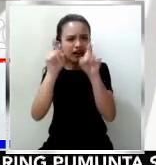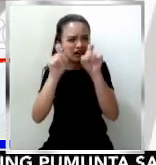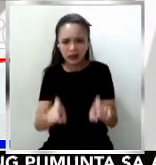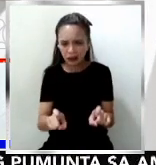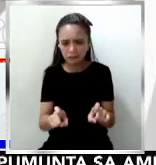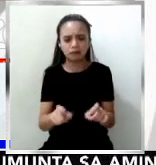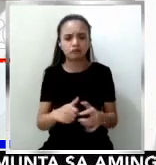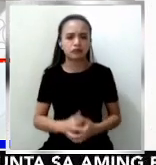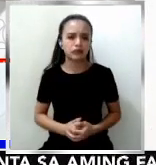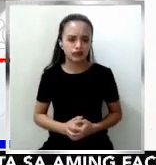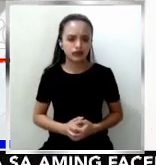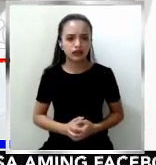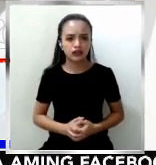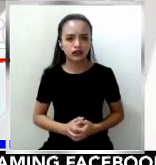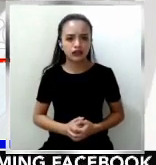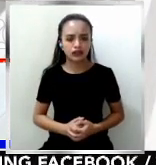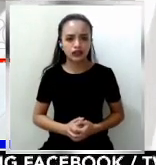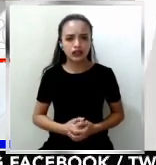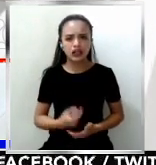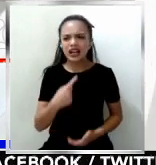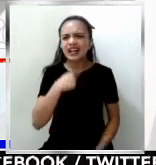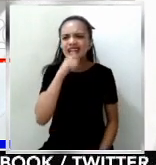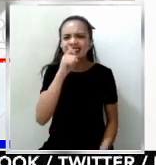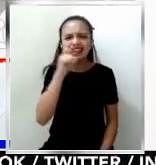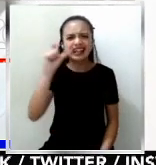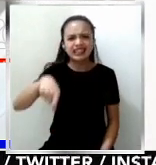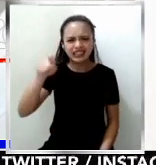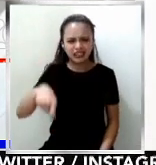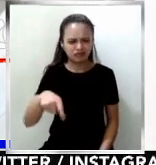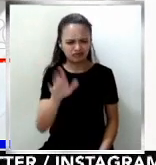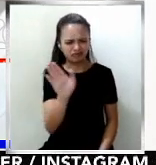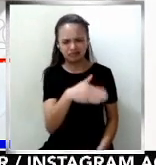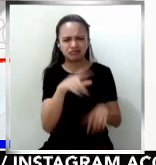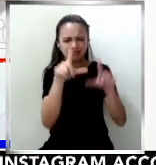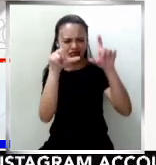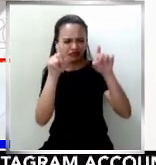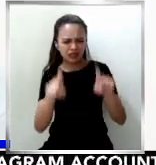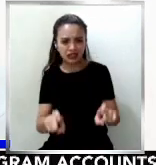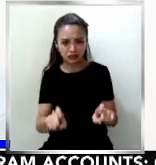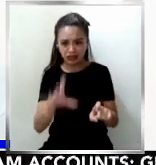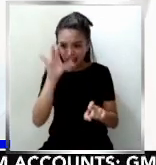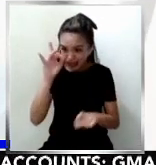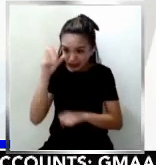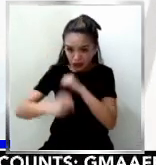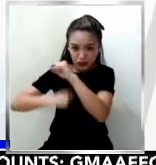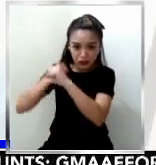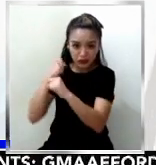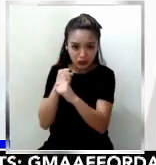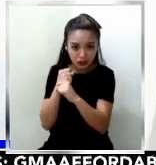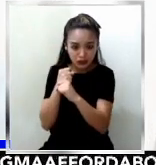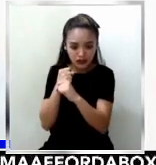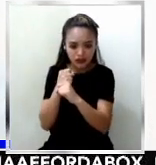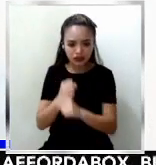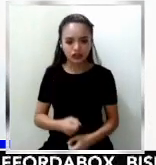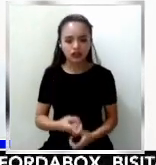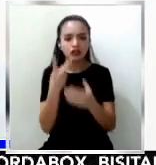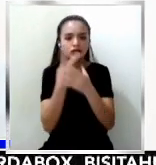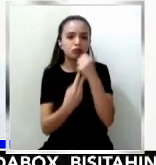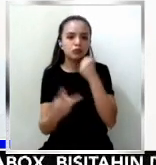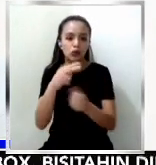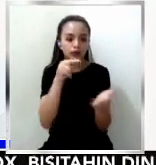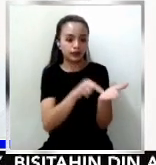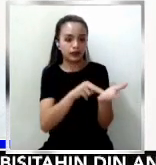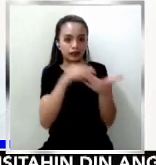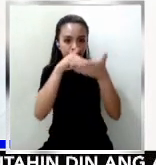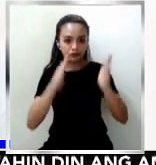Considering na hindi na kailangan yung bar. For 8 years yan eh. Parehong nursing students sina Erica at